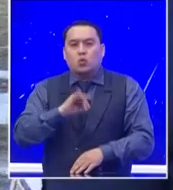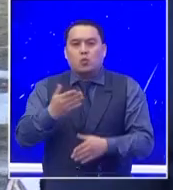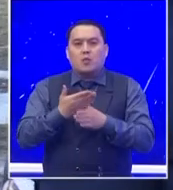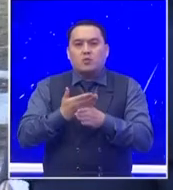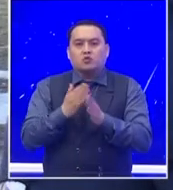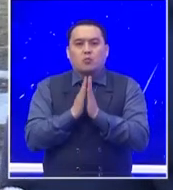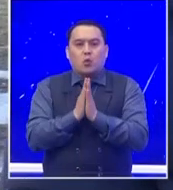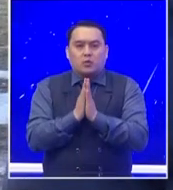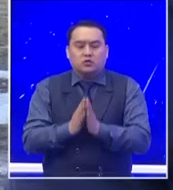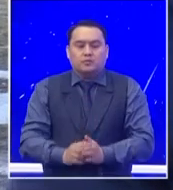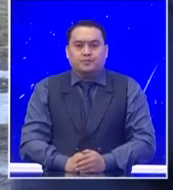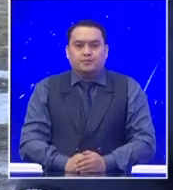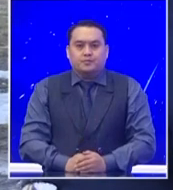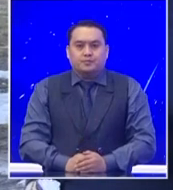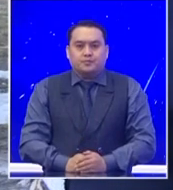помощи.